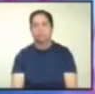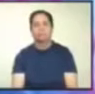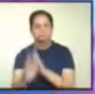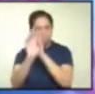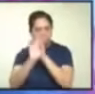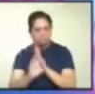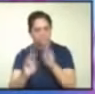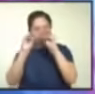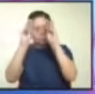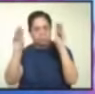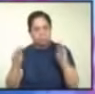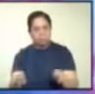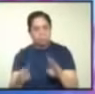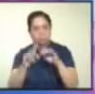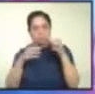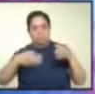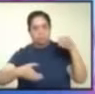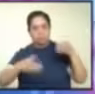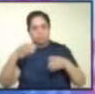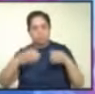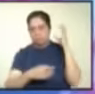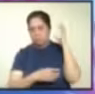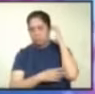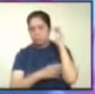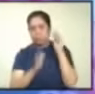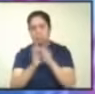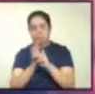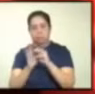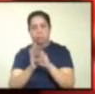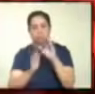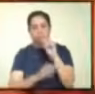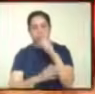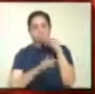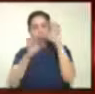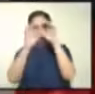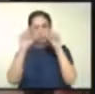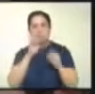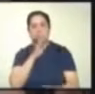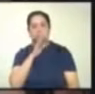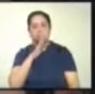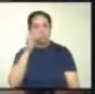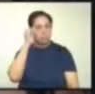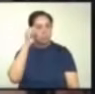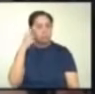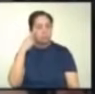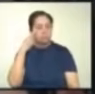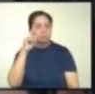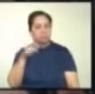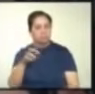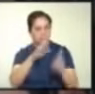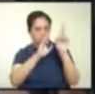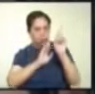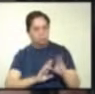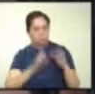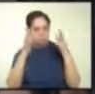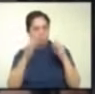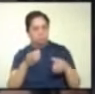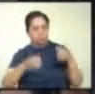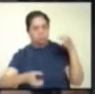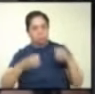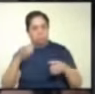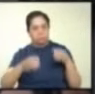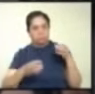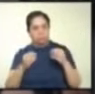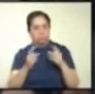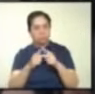Nire-respeto ng Malacanang ang naging hatol ng korte sa Maguindanao Massacre case. Ayon kay Presidential Spokesman Salvador Panelo, dapat igalang ang desisyon ng korte